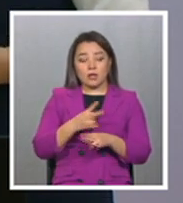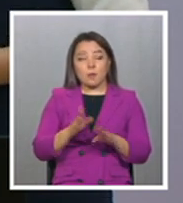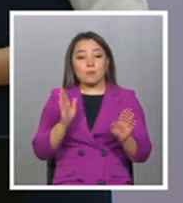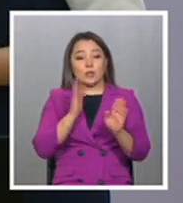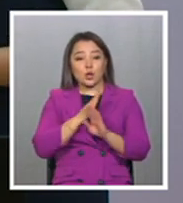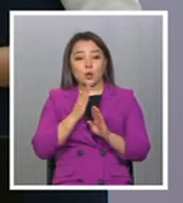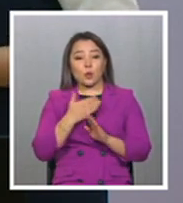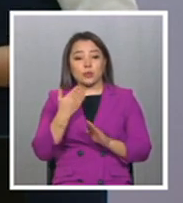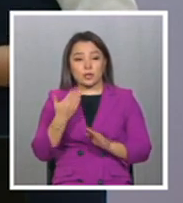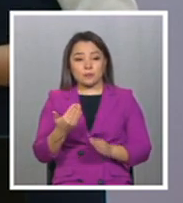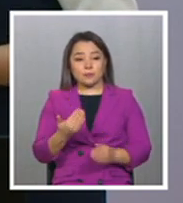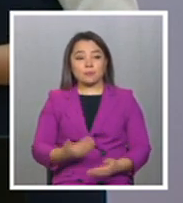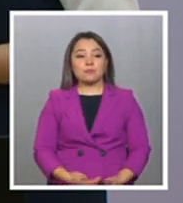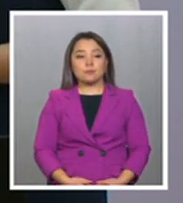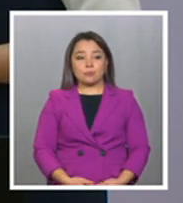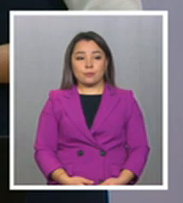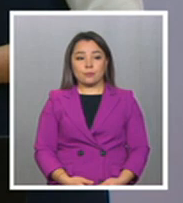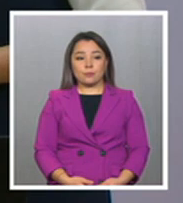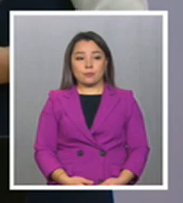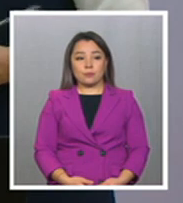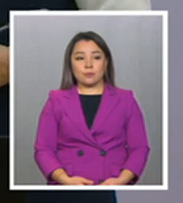природе.